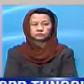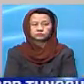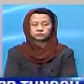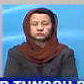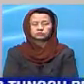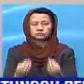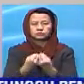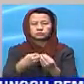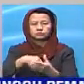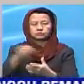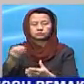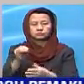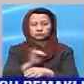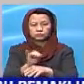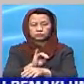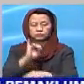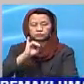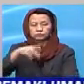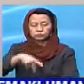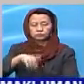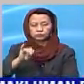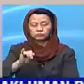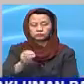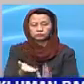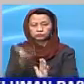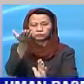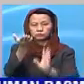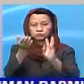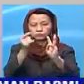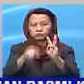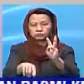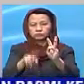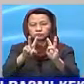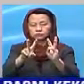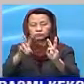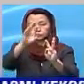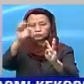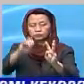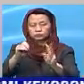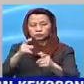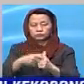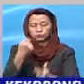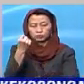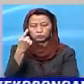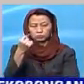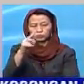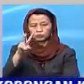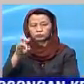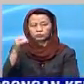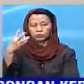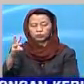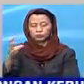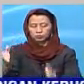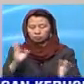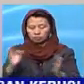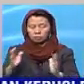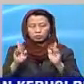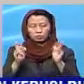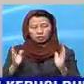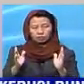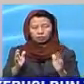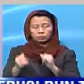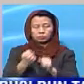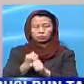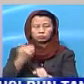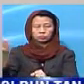indeks pengeluaran Perindustrian Ipi Malaysia naik 6.2% pada bulan November 2016 berbanding tempoh sama